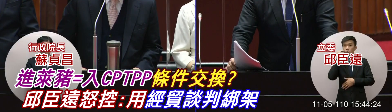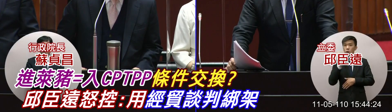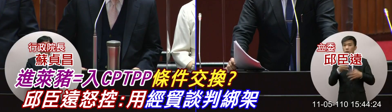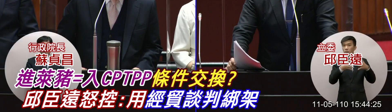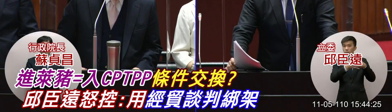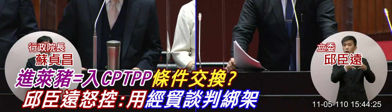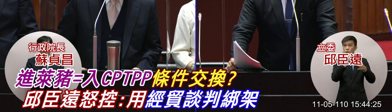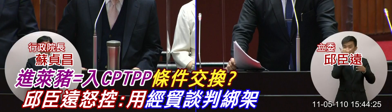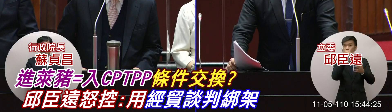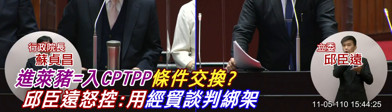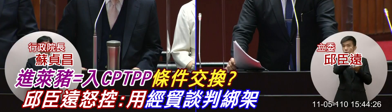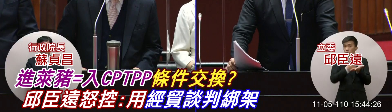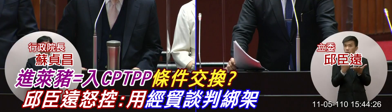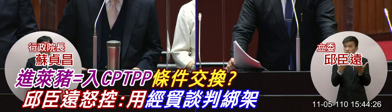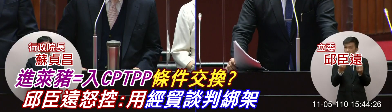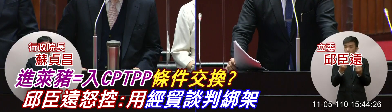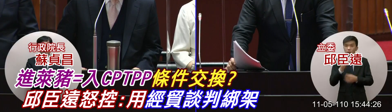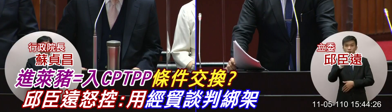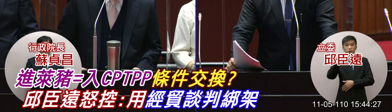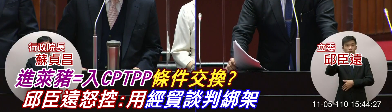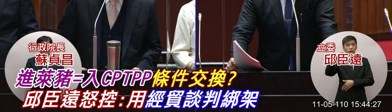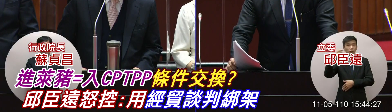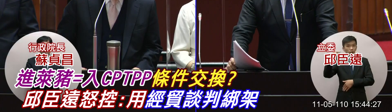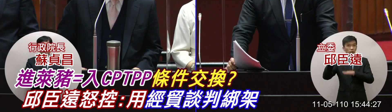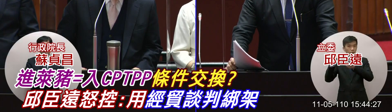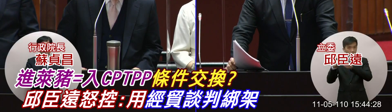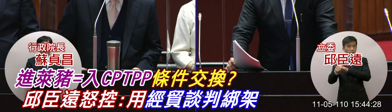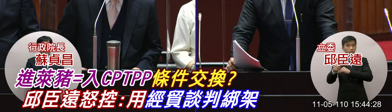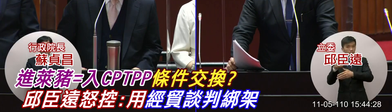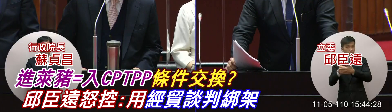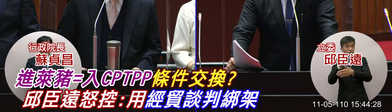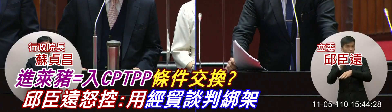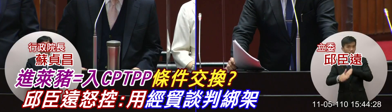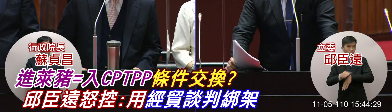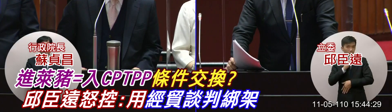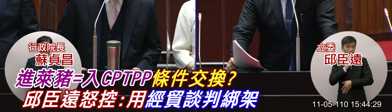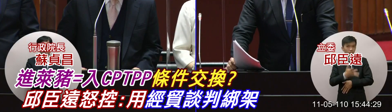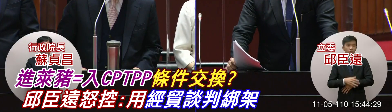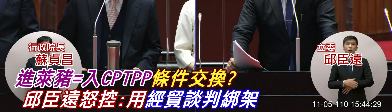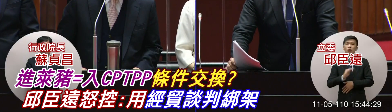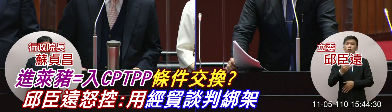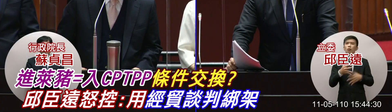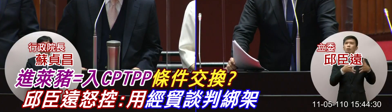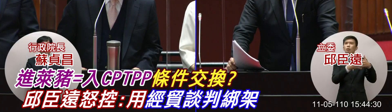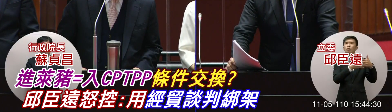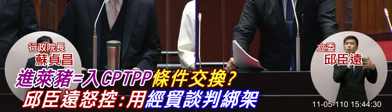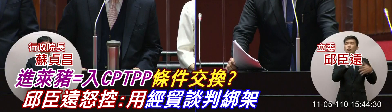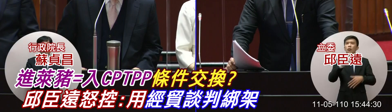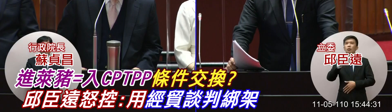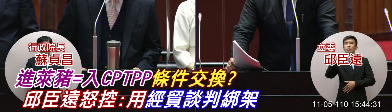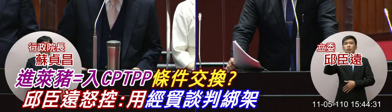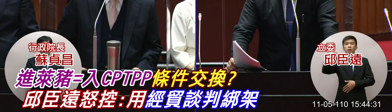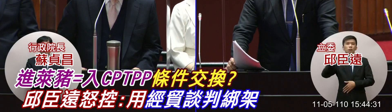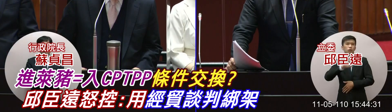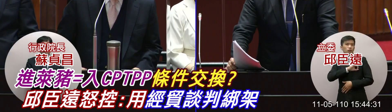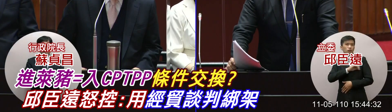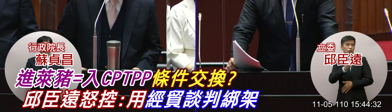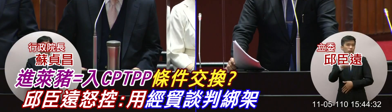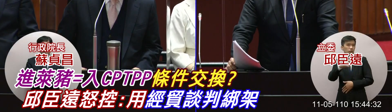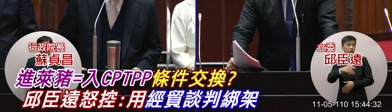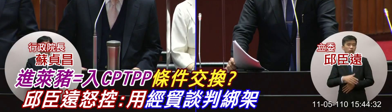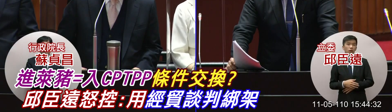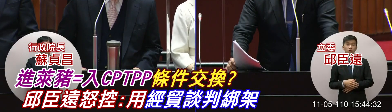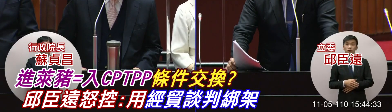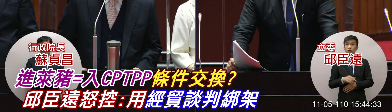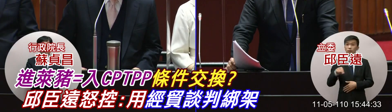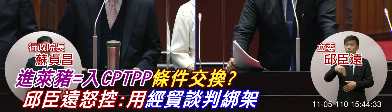到 CPTPP？ 但是其实美国并不是在 CPTPP 的会员国里面，但是我们今天看到这11个国家的其中